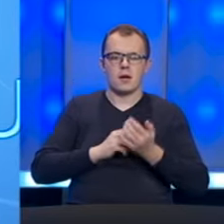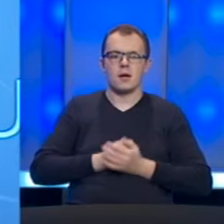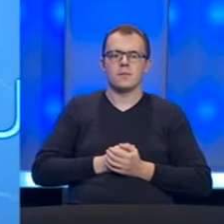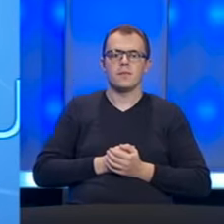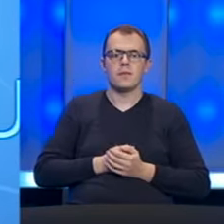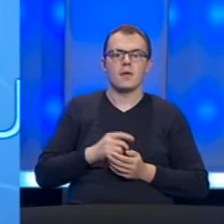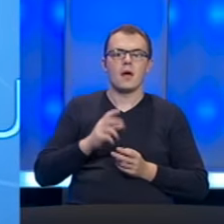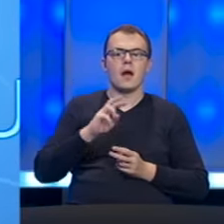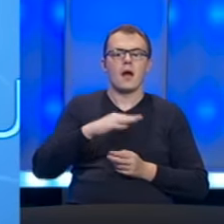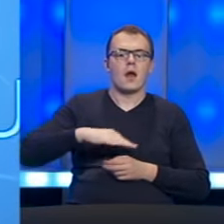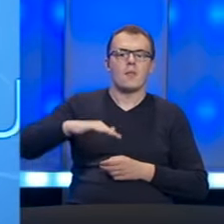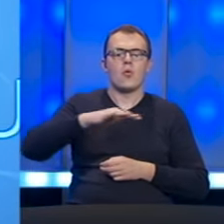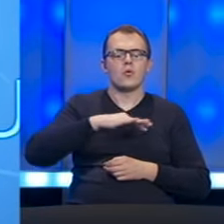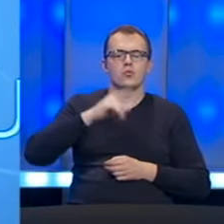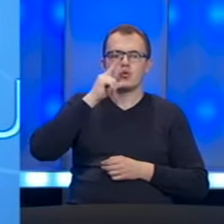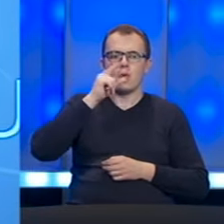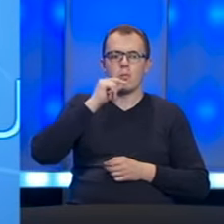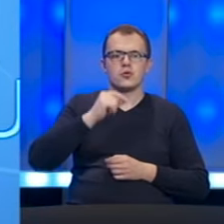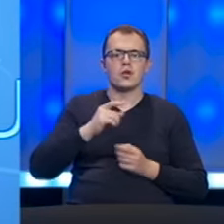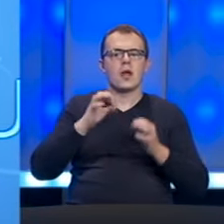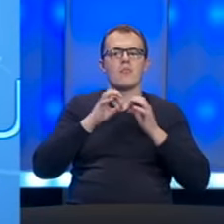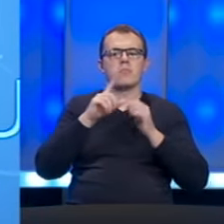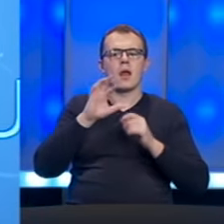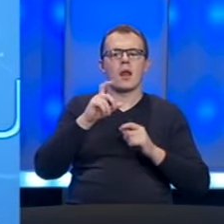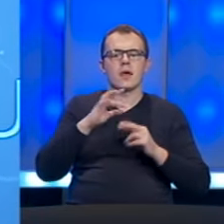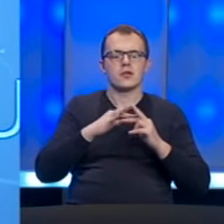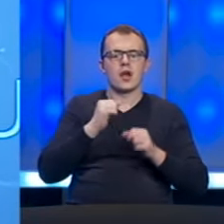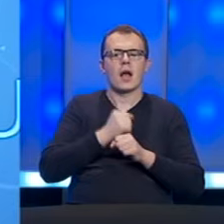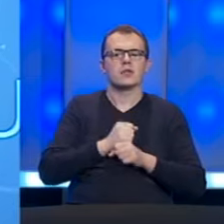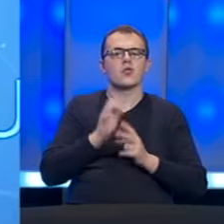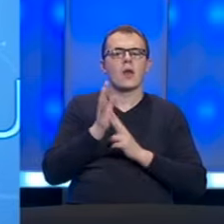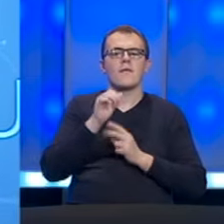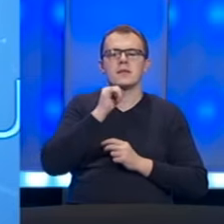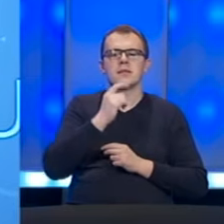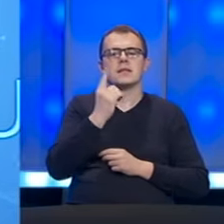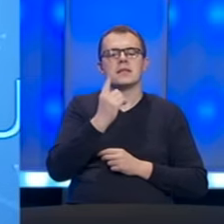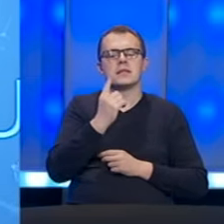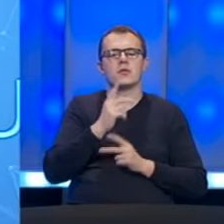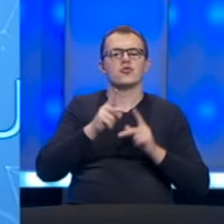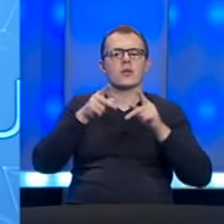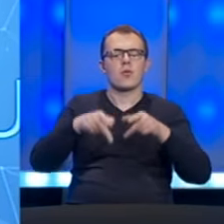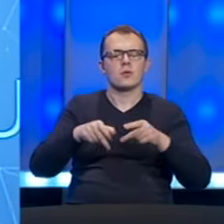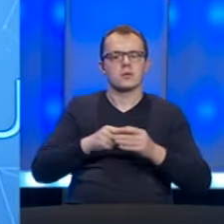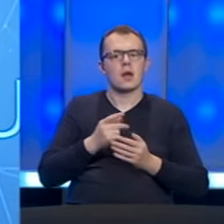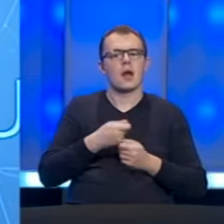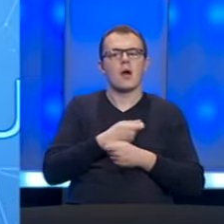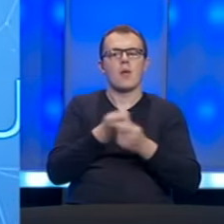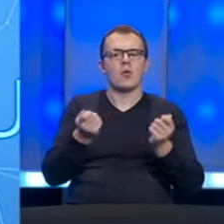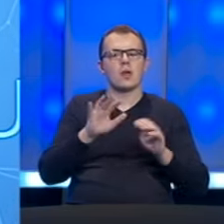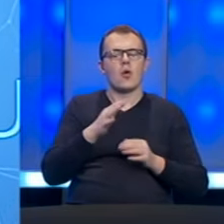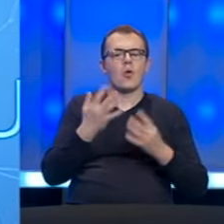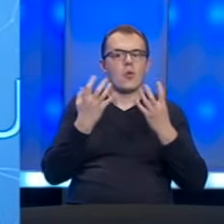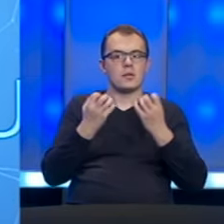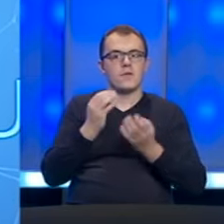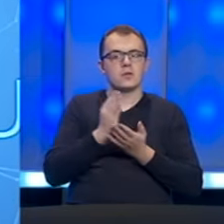maraka na području općine Bileća, Gadsko Nevesinje i Istočni Mostar. Podijeljeno je oko